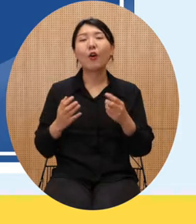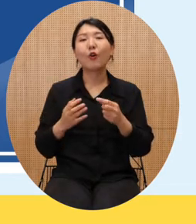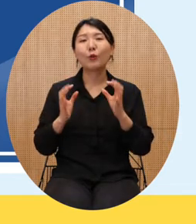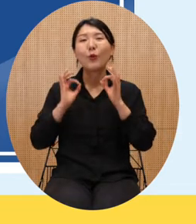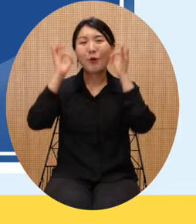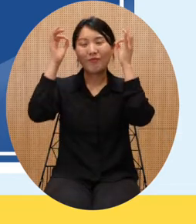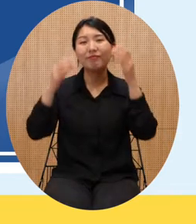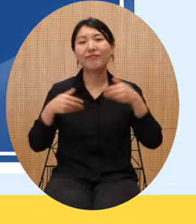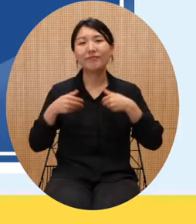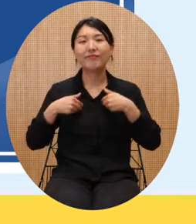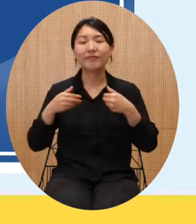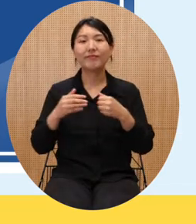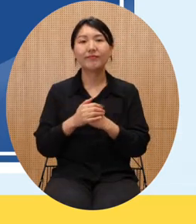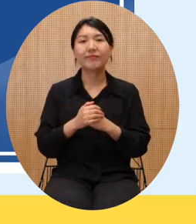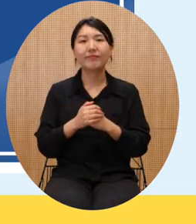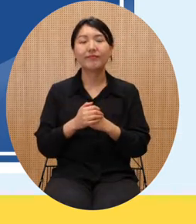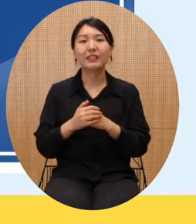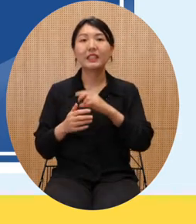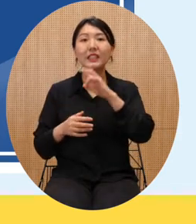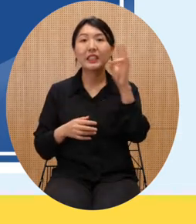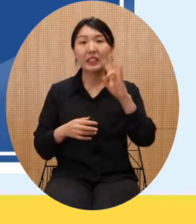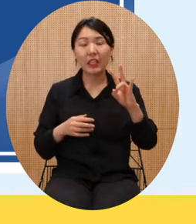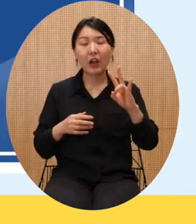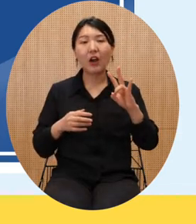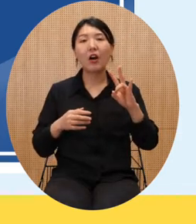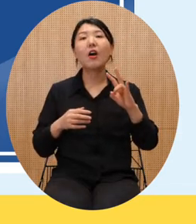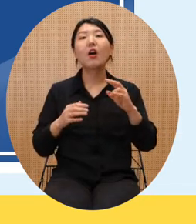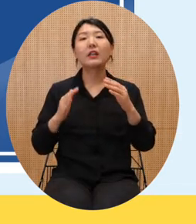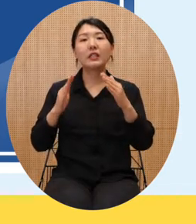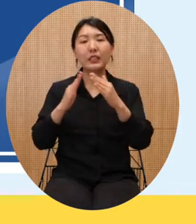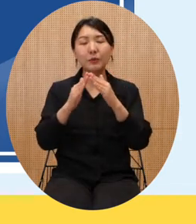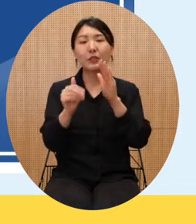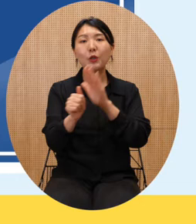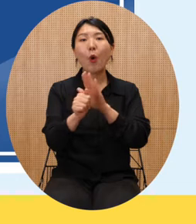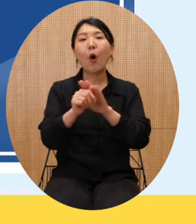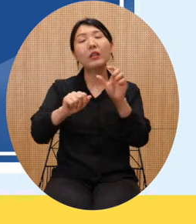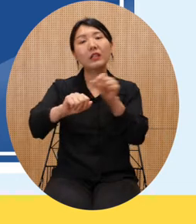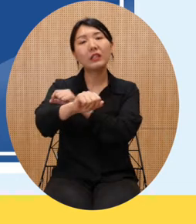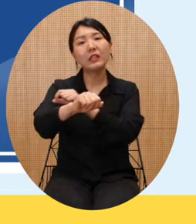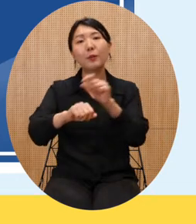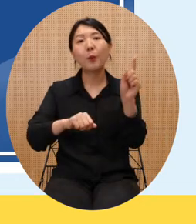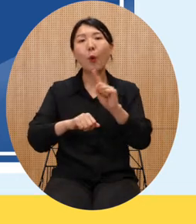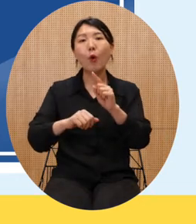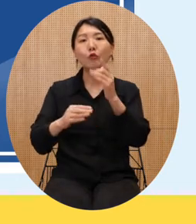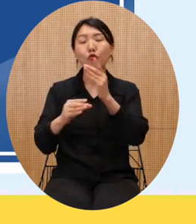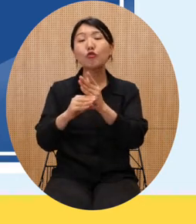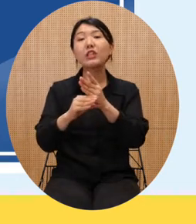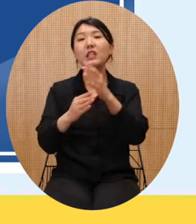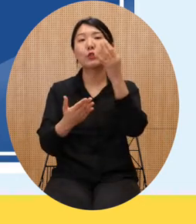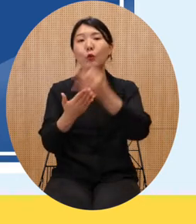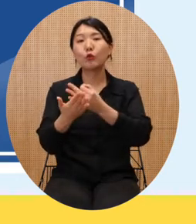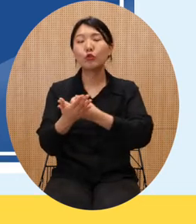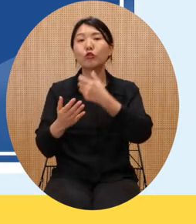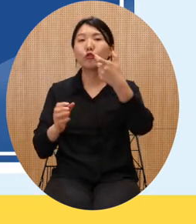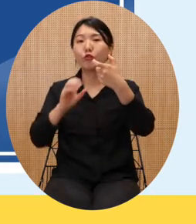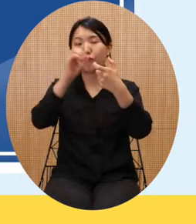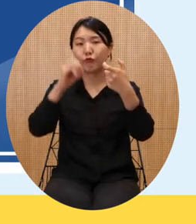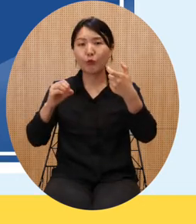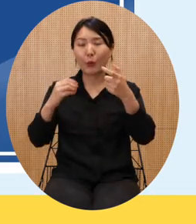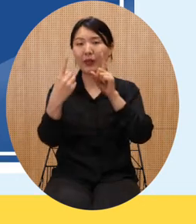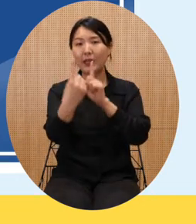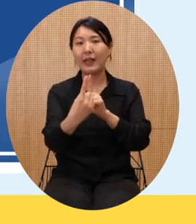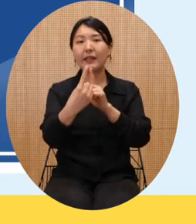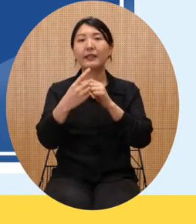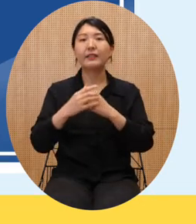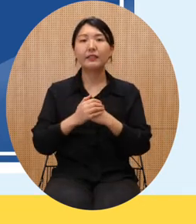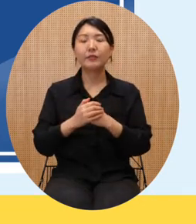작업이 필요하지 않나 싶습니다. 그 시흥형 주거비 지원의 특징은 중위소득 60%를 대상으로